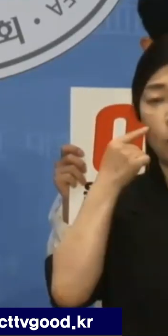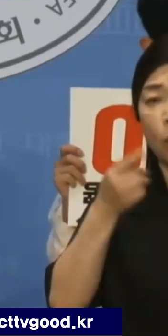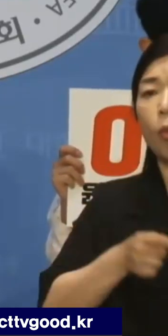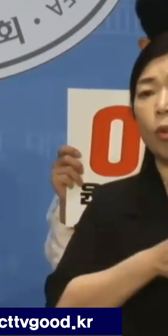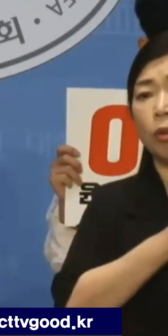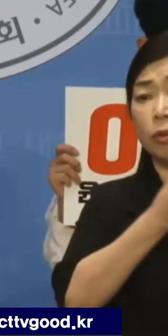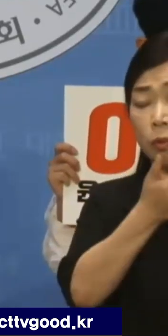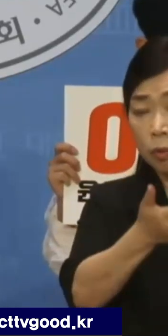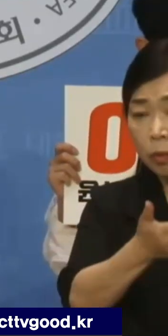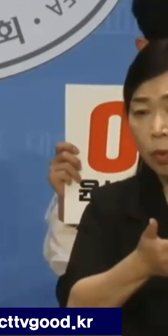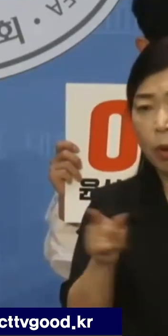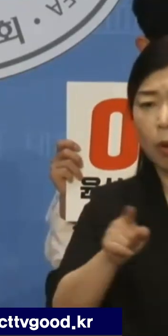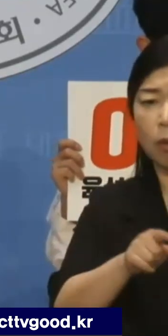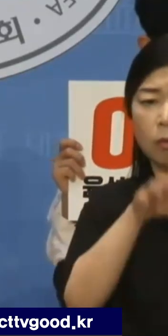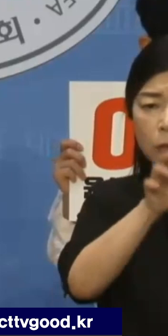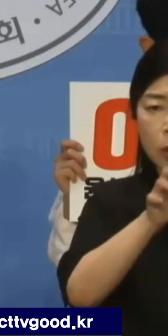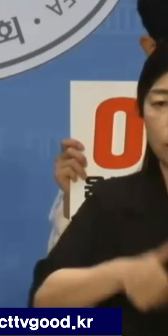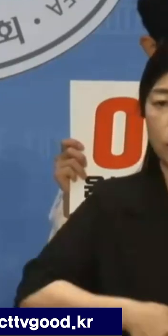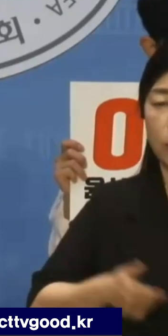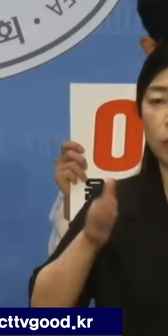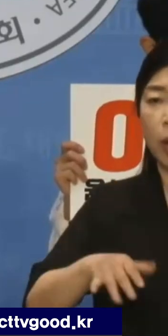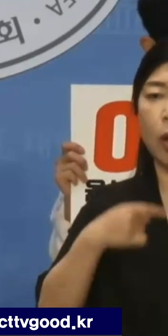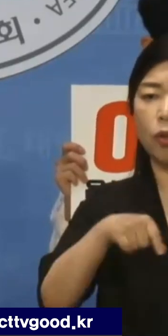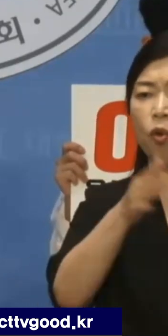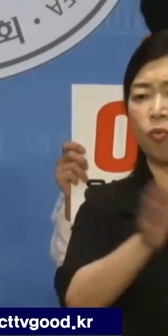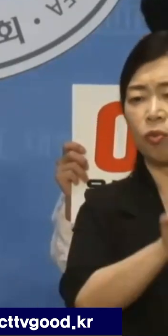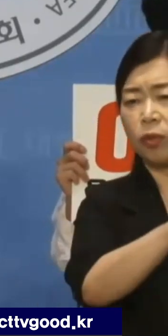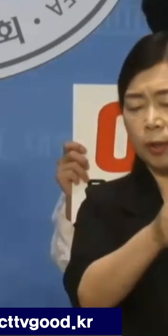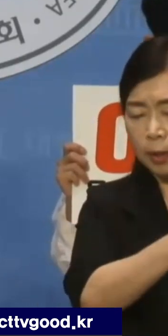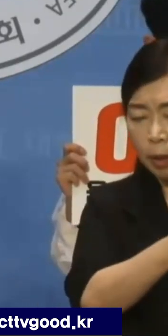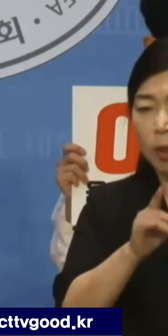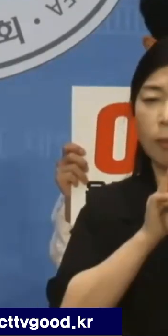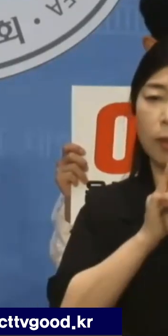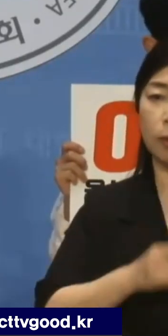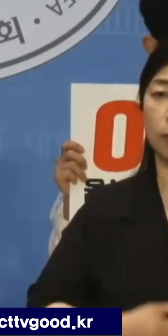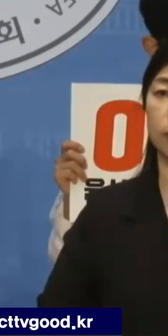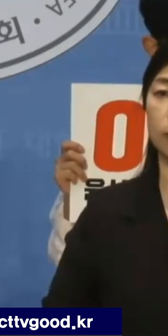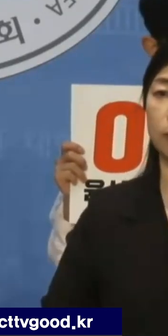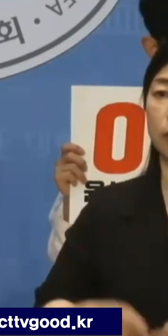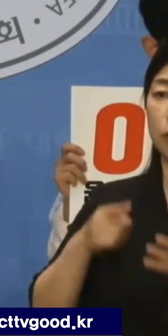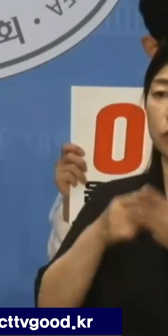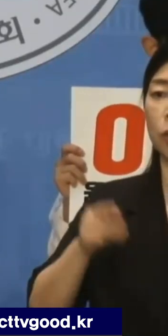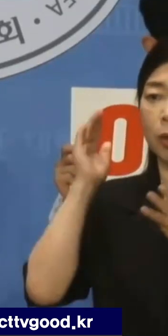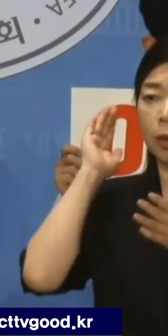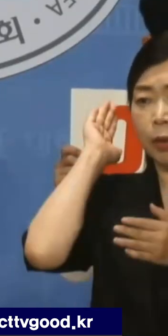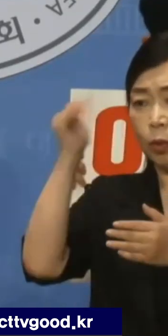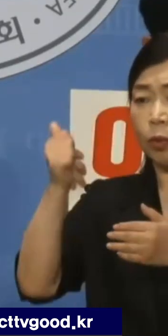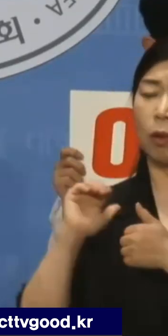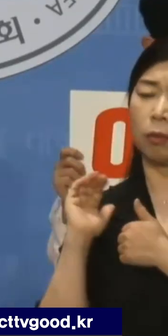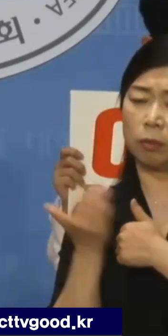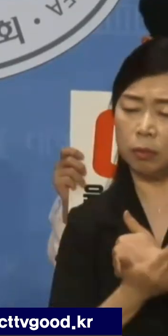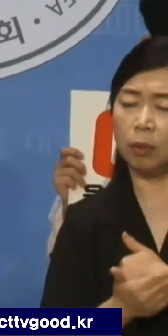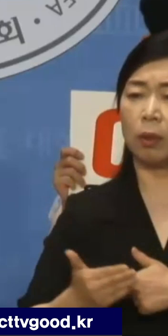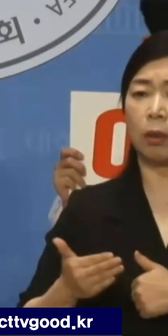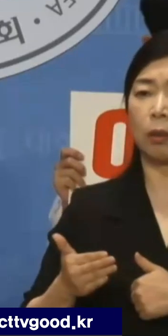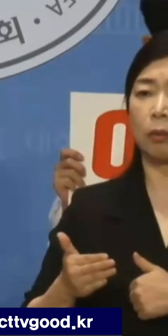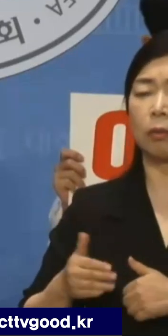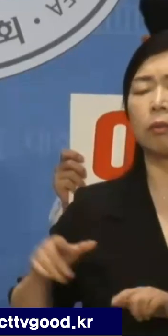할 대통령실과 여당은 교육부를 탓하며 윤 대통령을 옹호하기에 급급하고